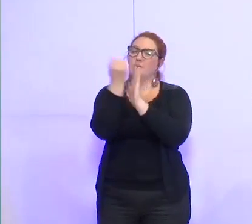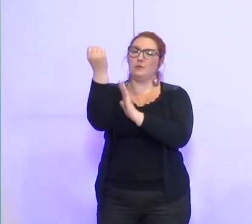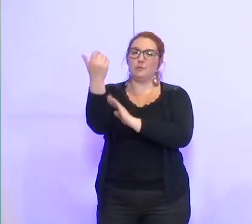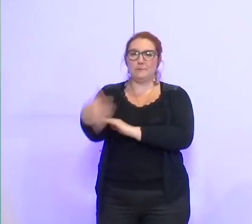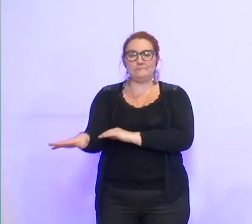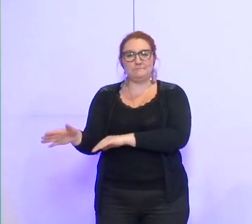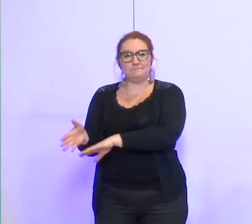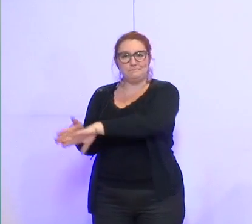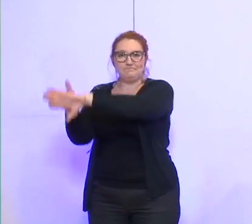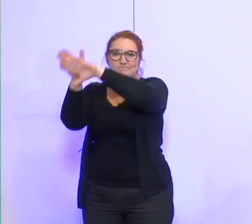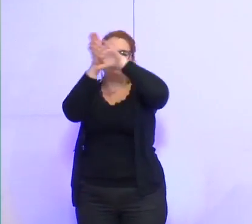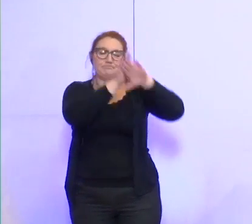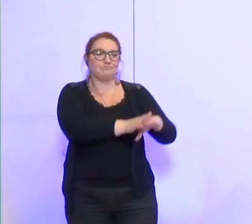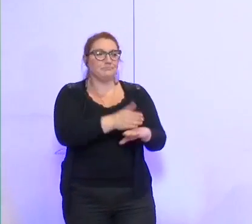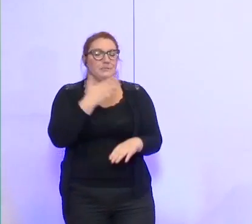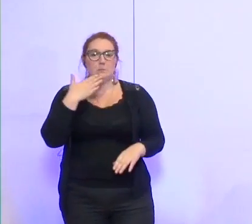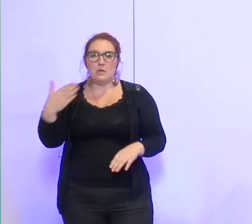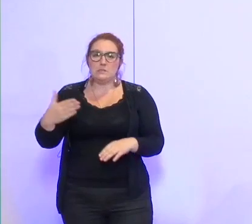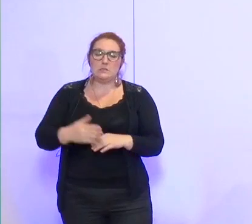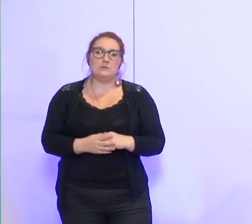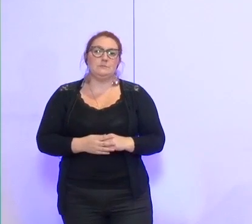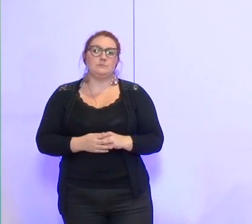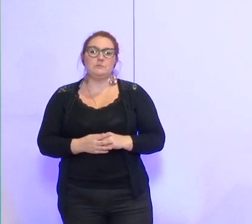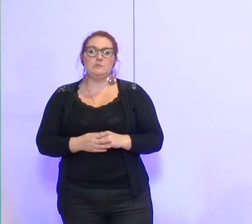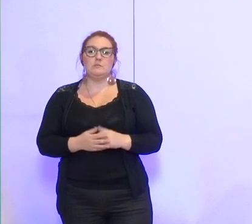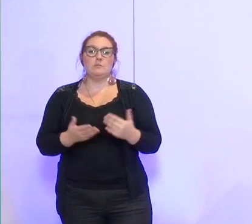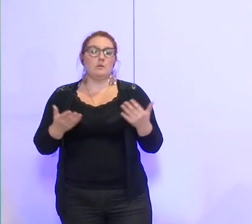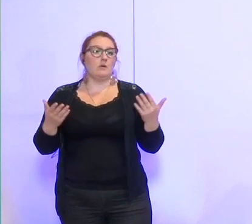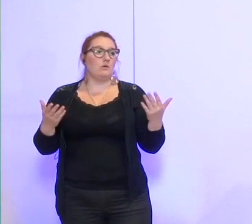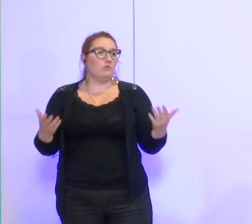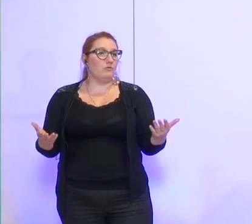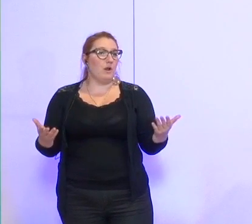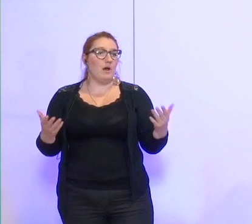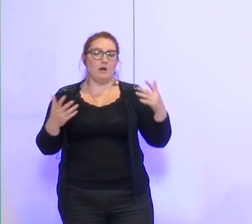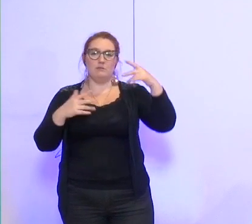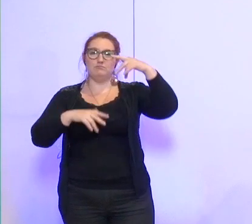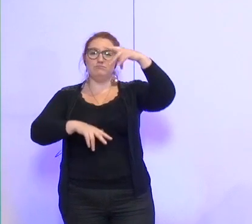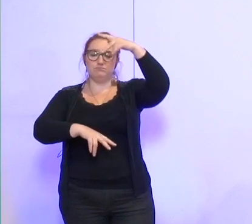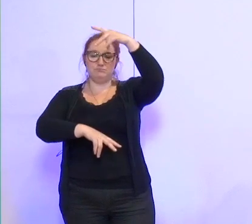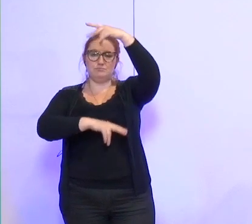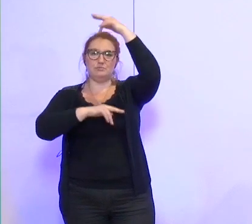adoptée. Je vous remercie. Voilà qui clôt